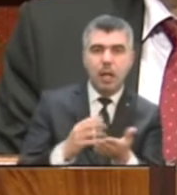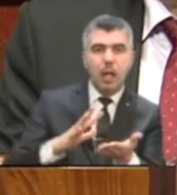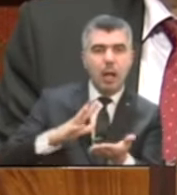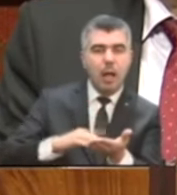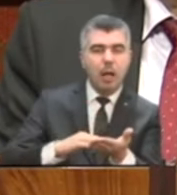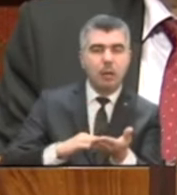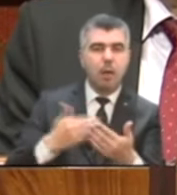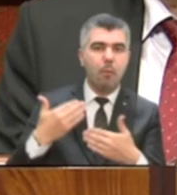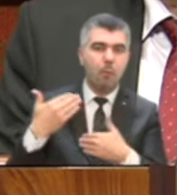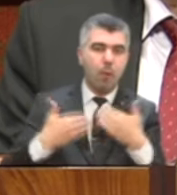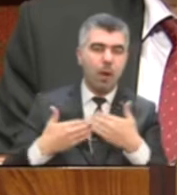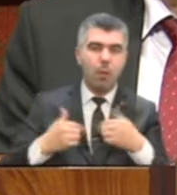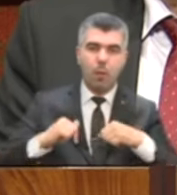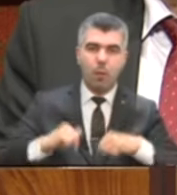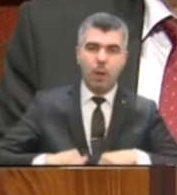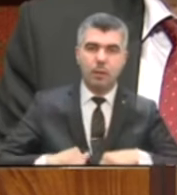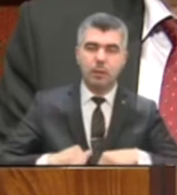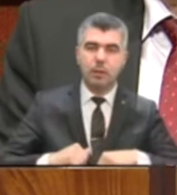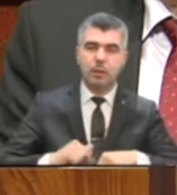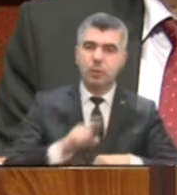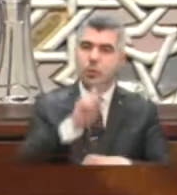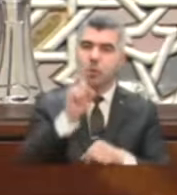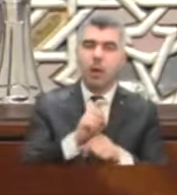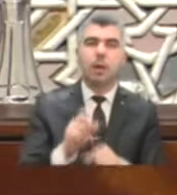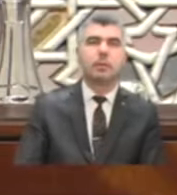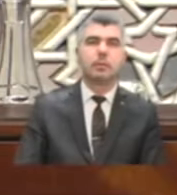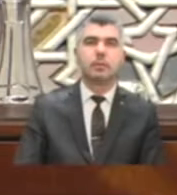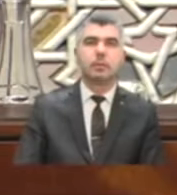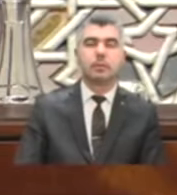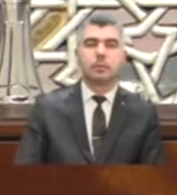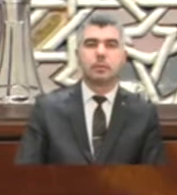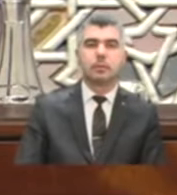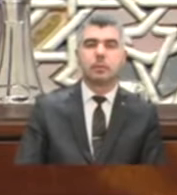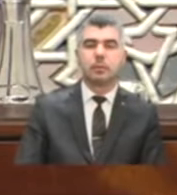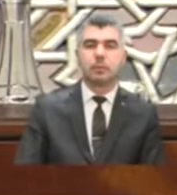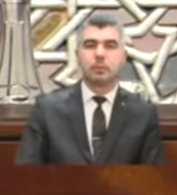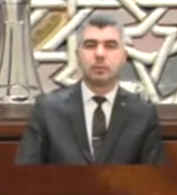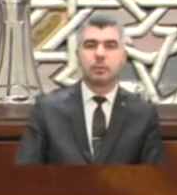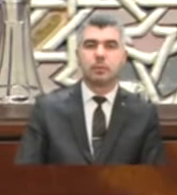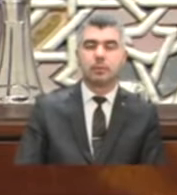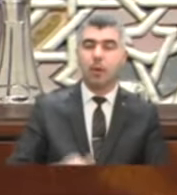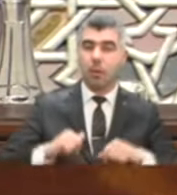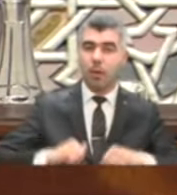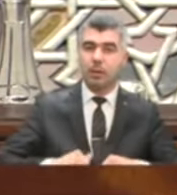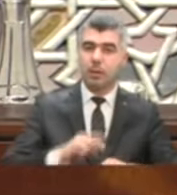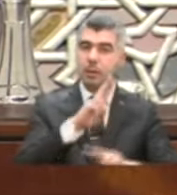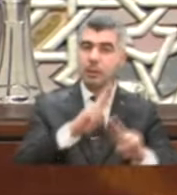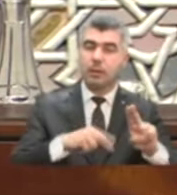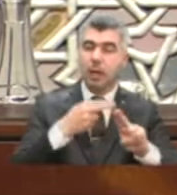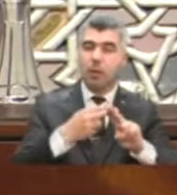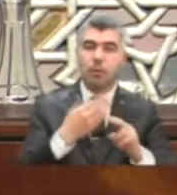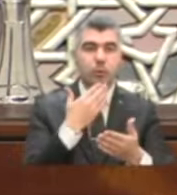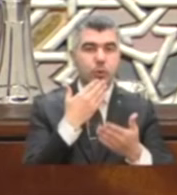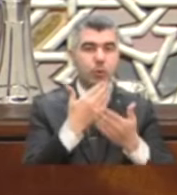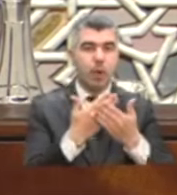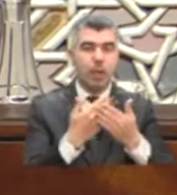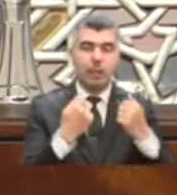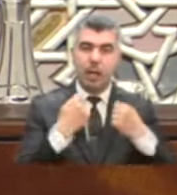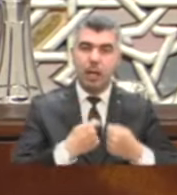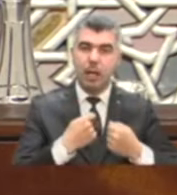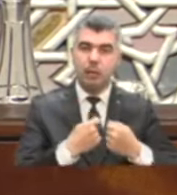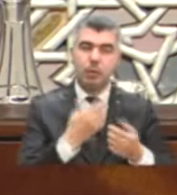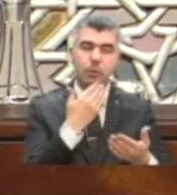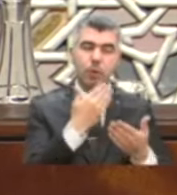المعاق. السيدة الوزيرة نسألكم. السيدة الوزيرة. شكرا سيد الرئيس، شكرا السيده